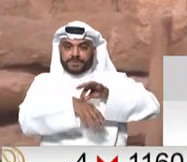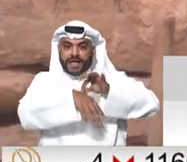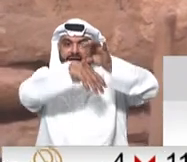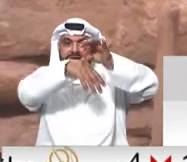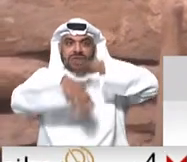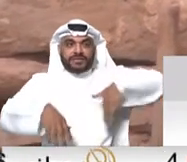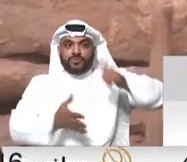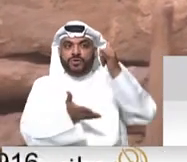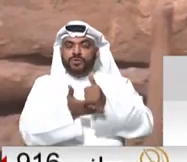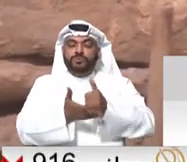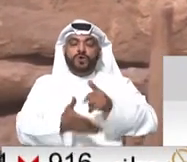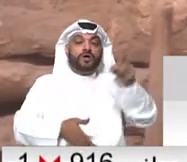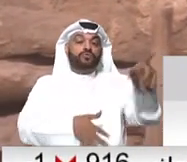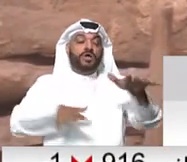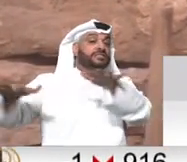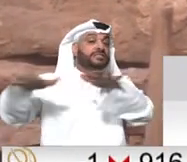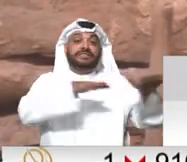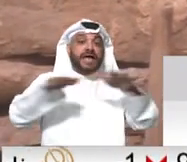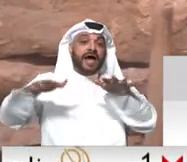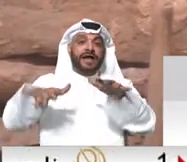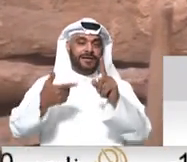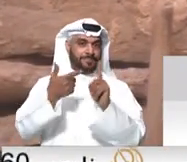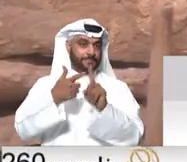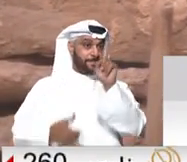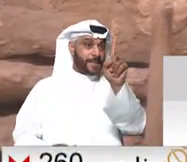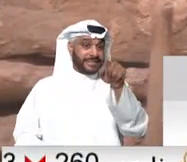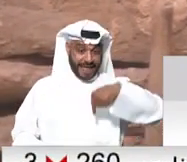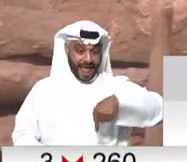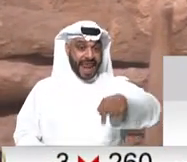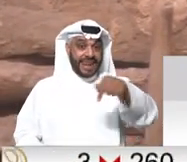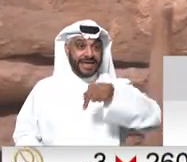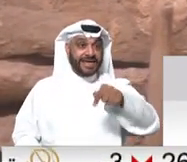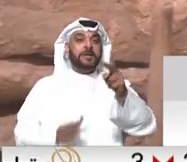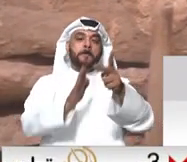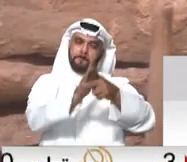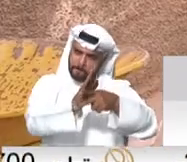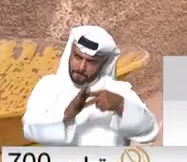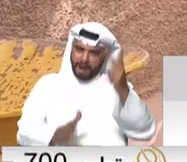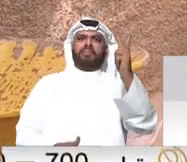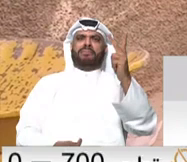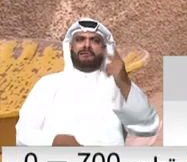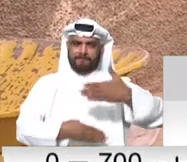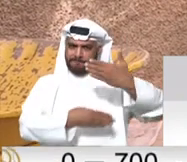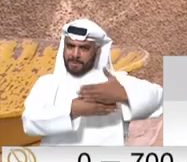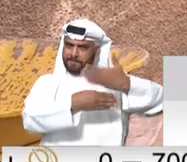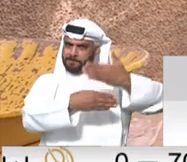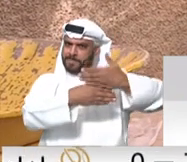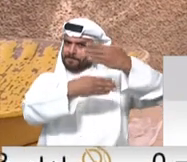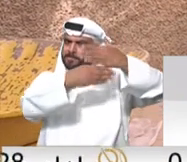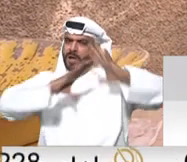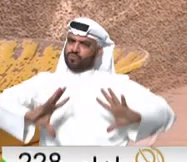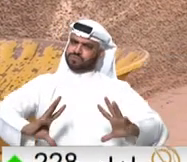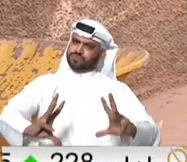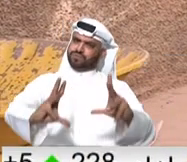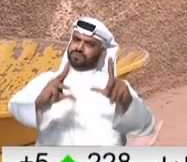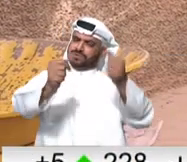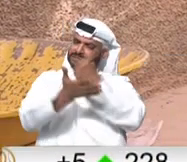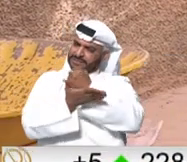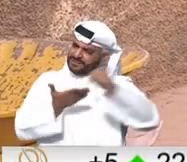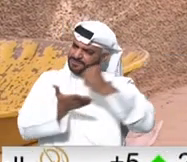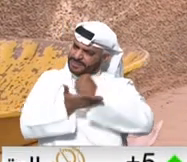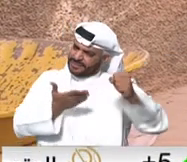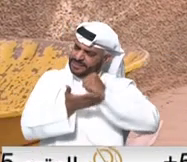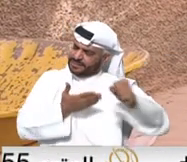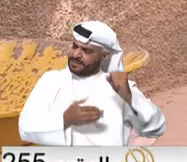بسبب هذه الكارثه الطبيعيه، الا ان وجه المدينه قد يغسل من جديد وتمسح من خلاله اثار هذه الذكرى